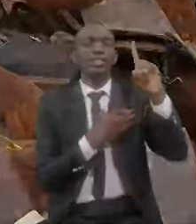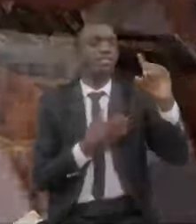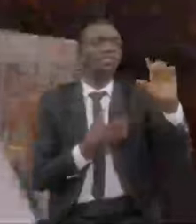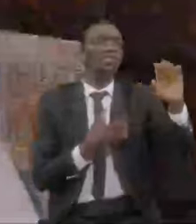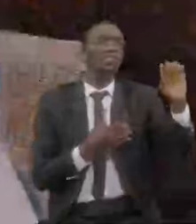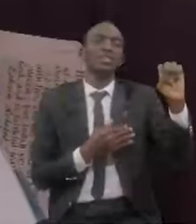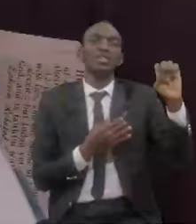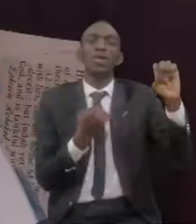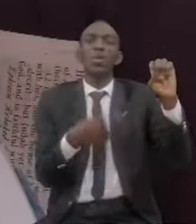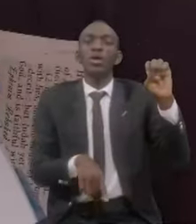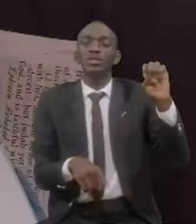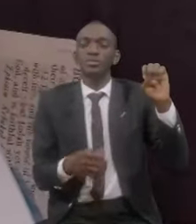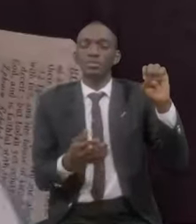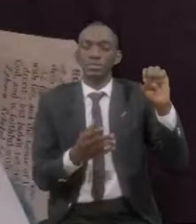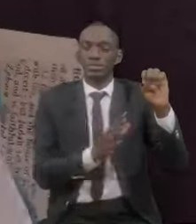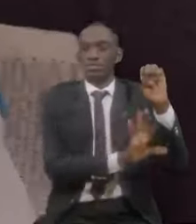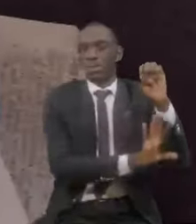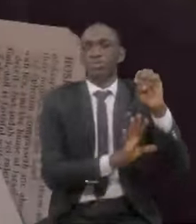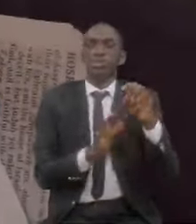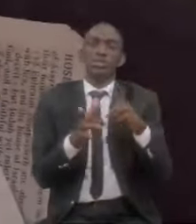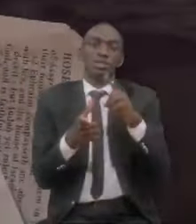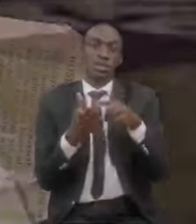5. Et vous avez